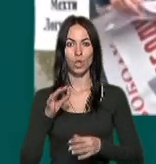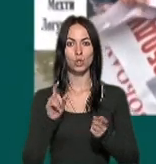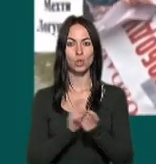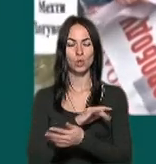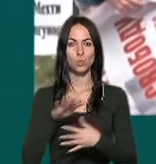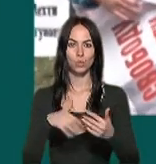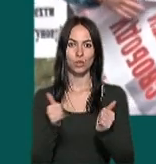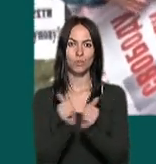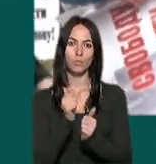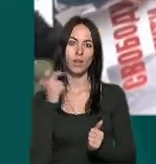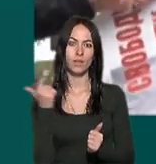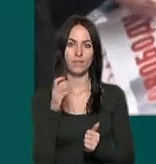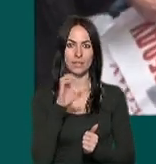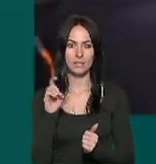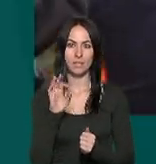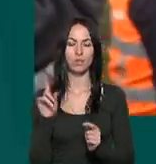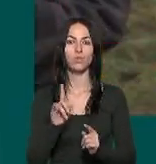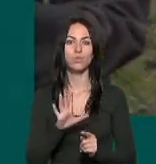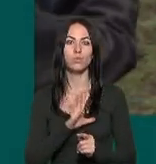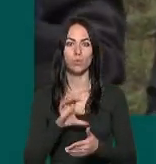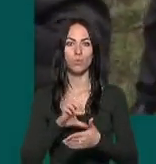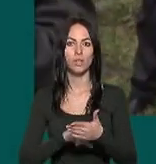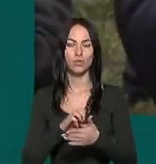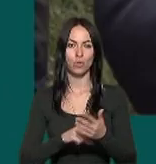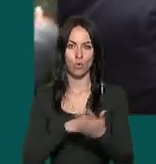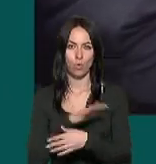Сутички поблизу харківського СІЗО. Що стало причиною конфлікта?